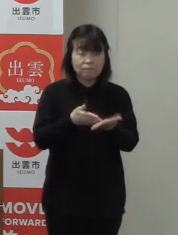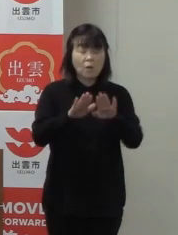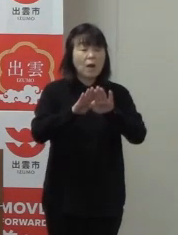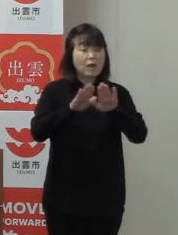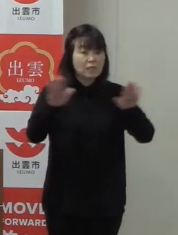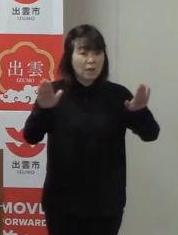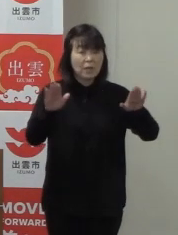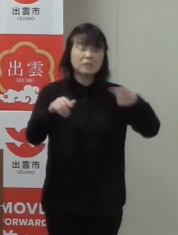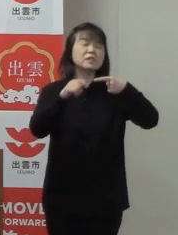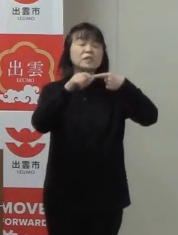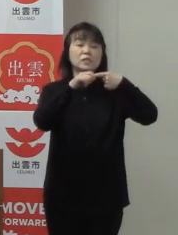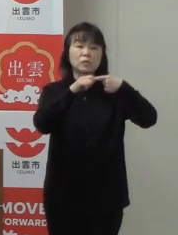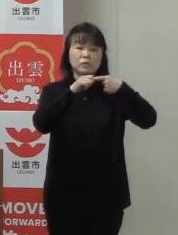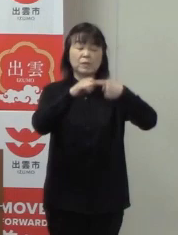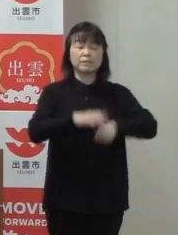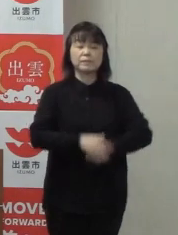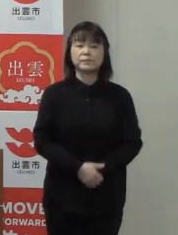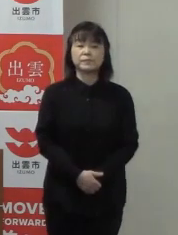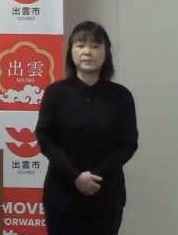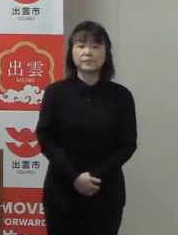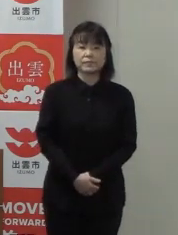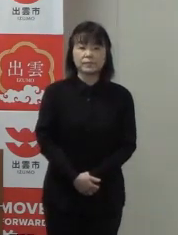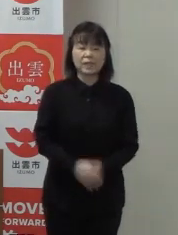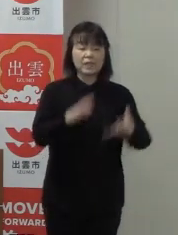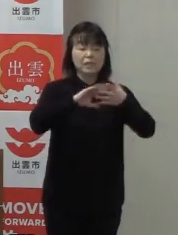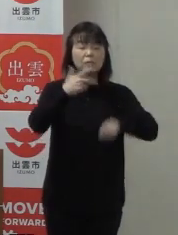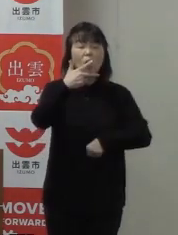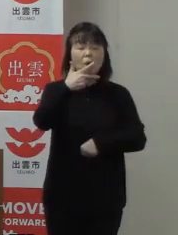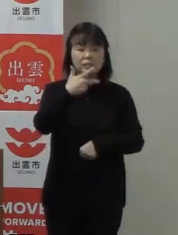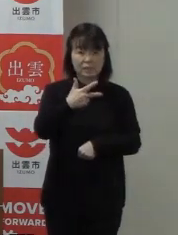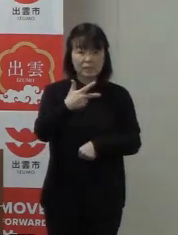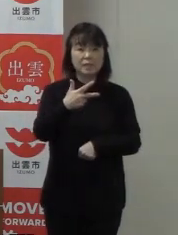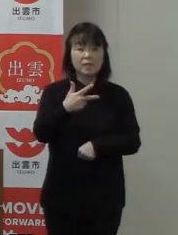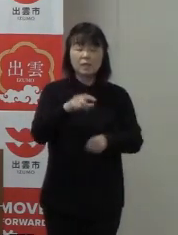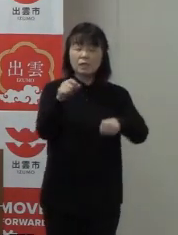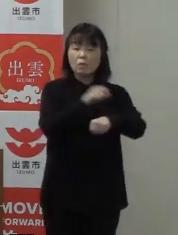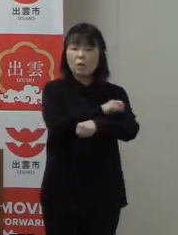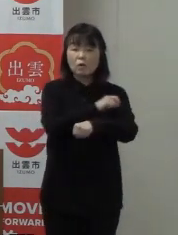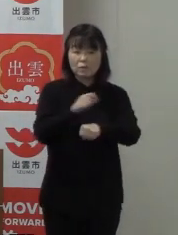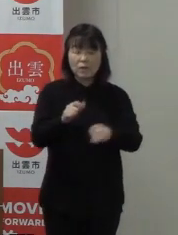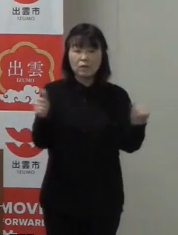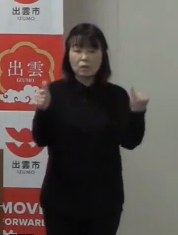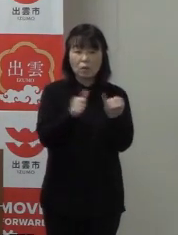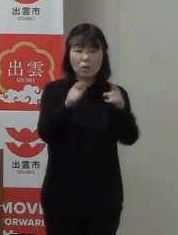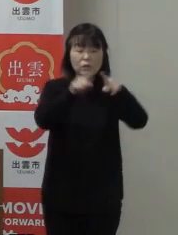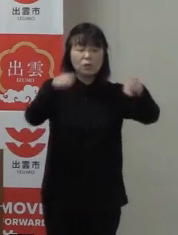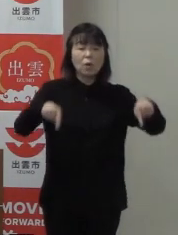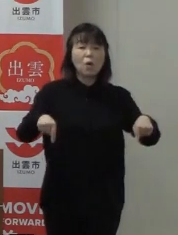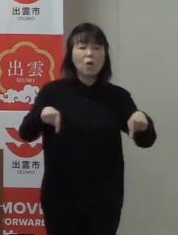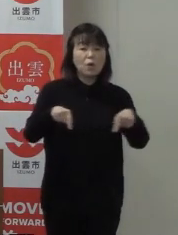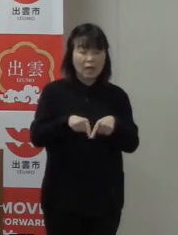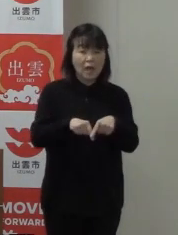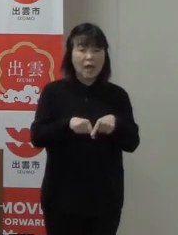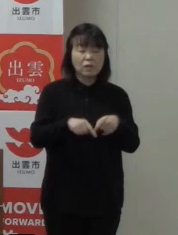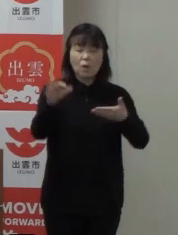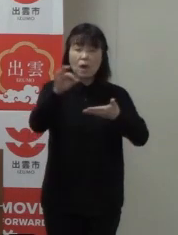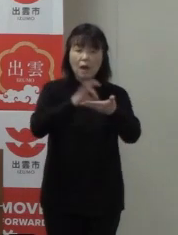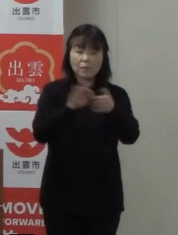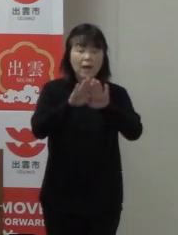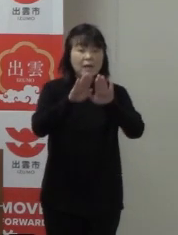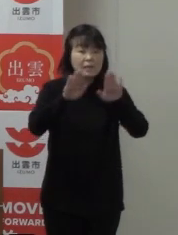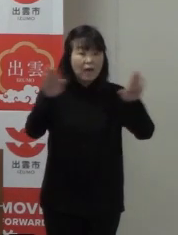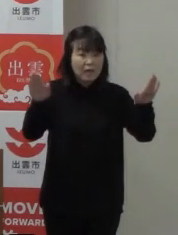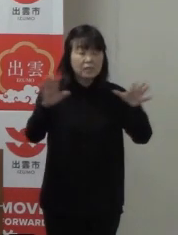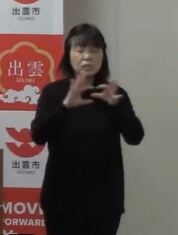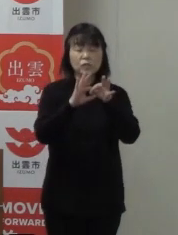まず最初にですね、出雲市オリジナル婚姻届出雲婚の発売についてで、ござい